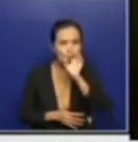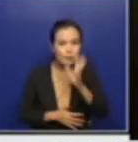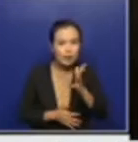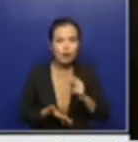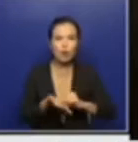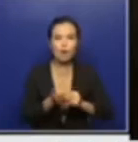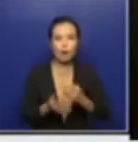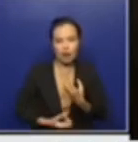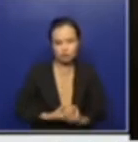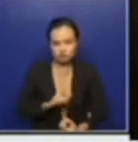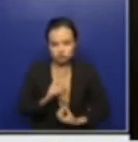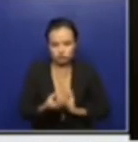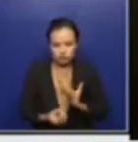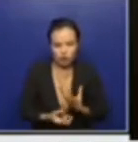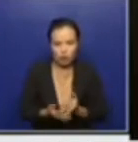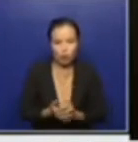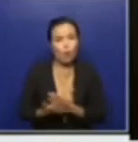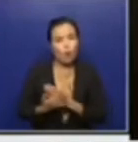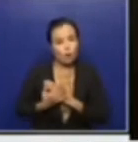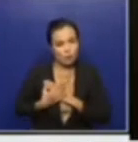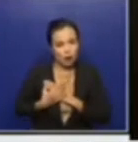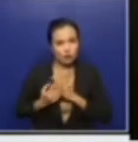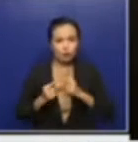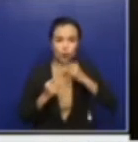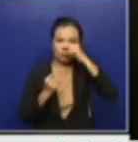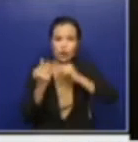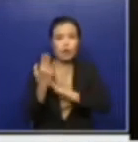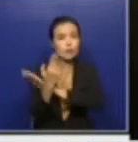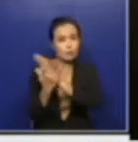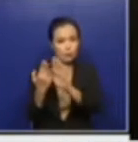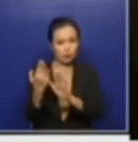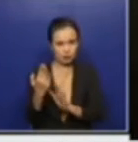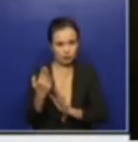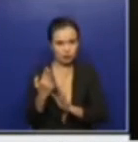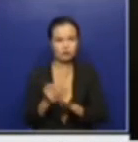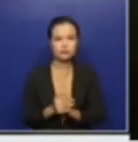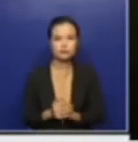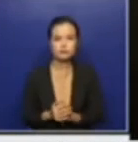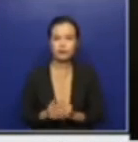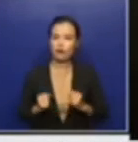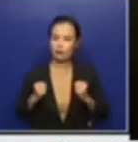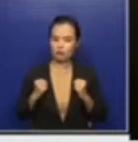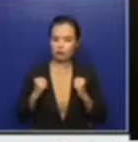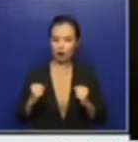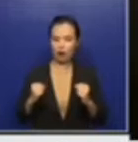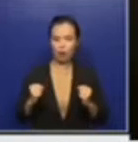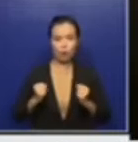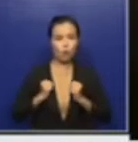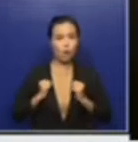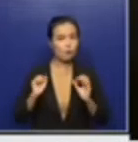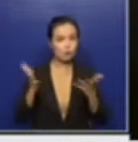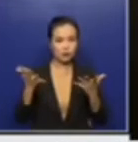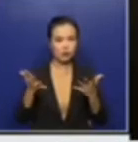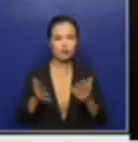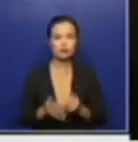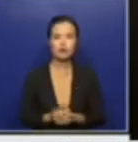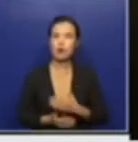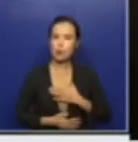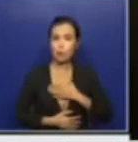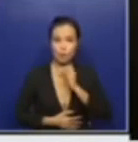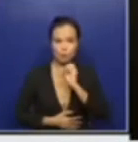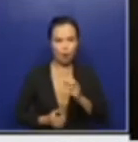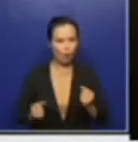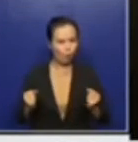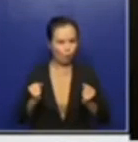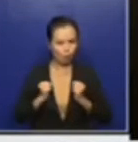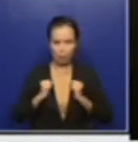งออกถึงความรักประเทศไทยของเราเขากล้าหาญผมย้ำนะครับเขากล้า